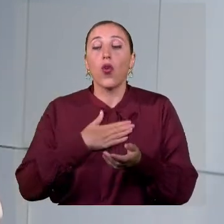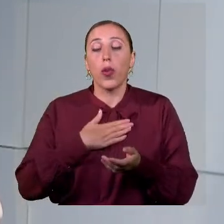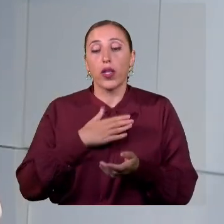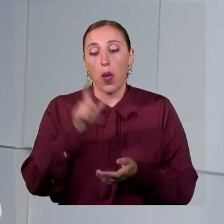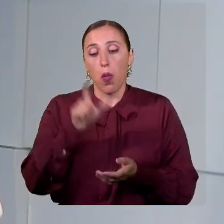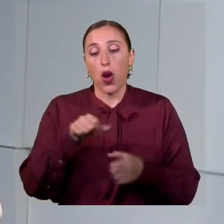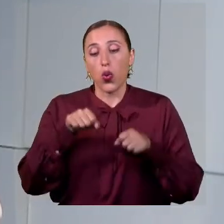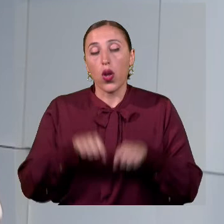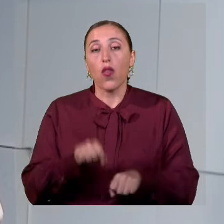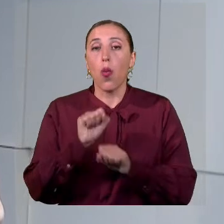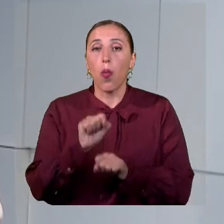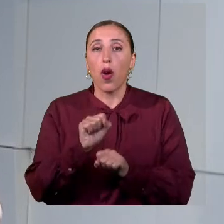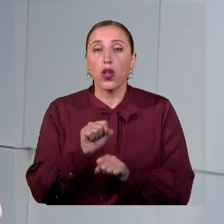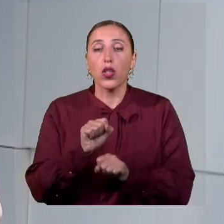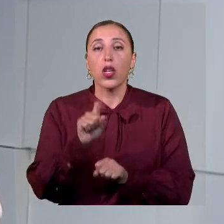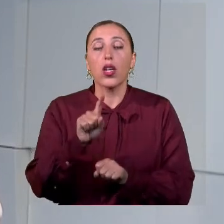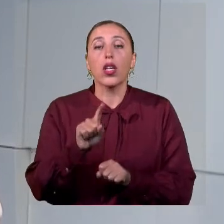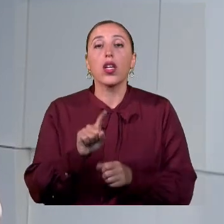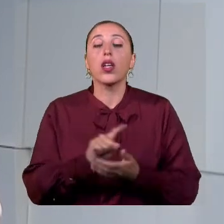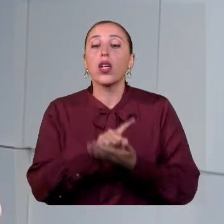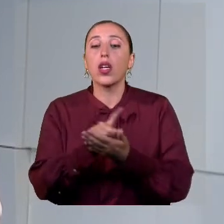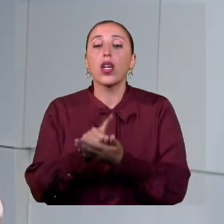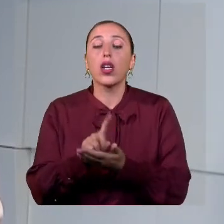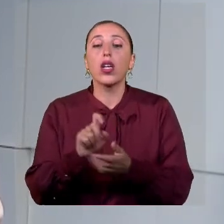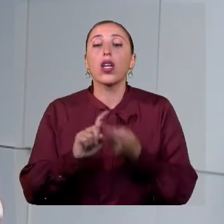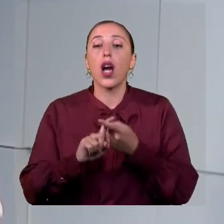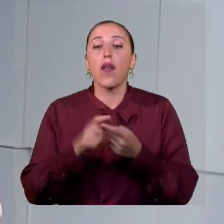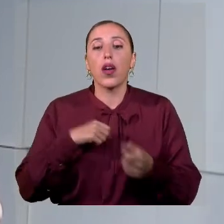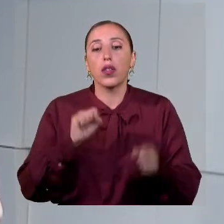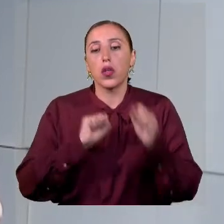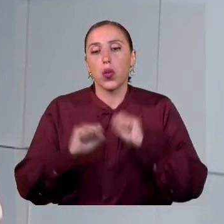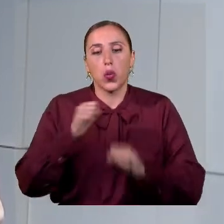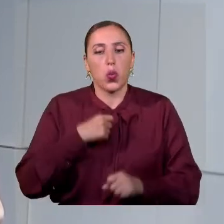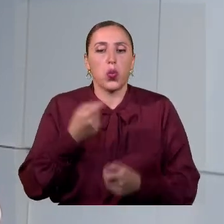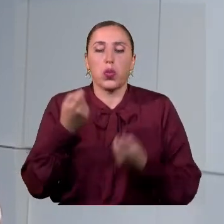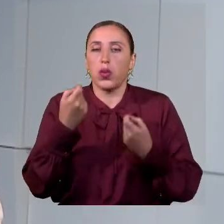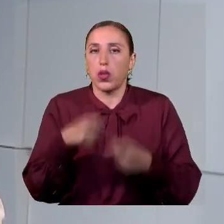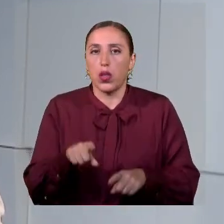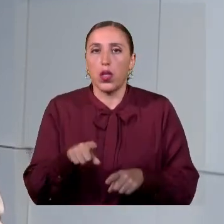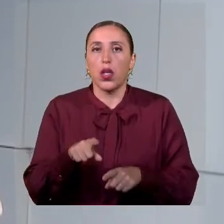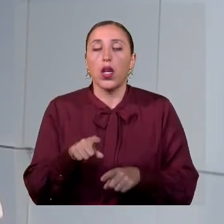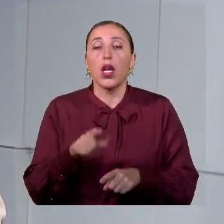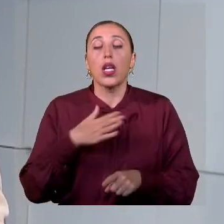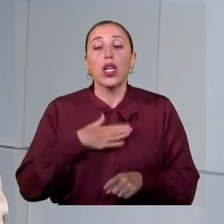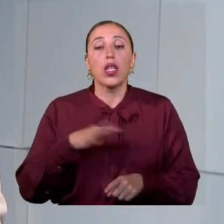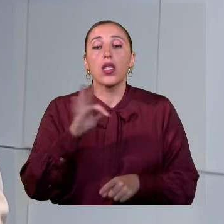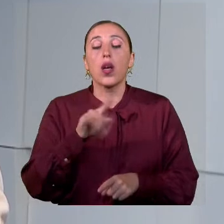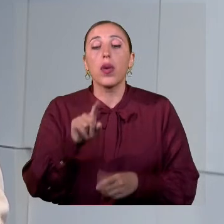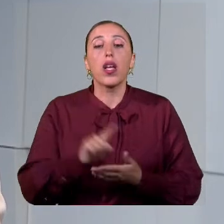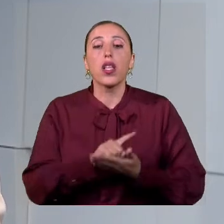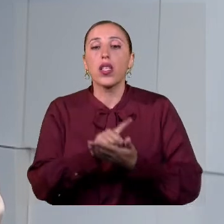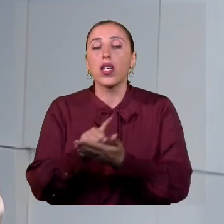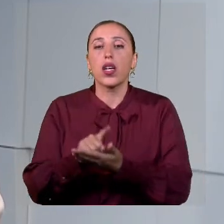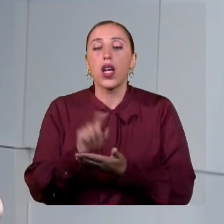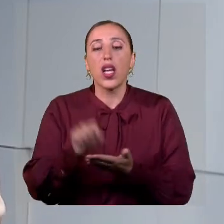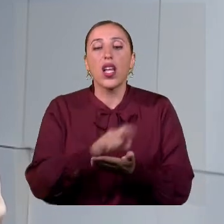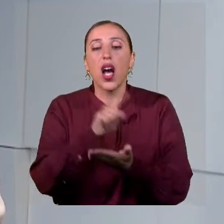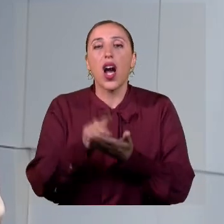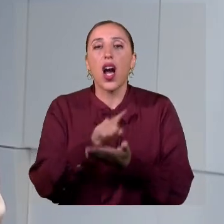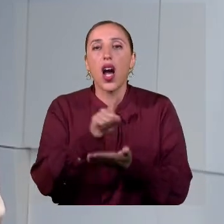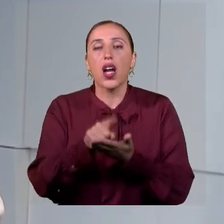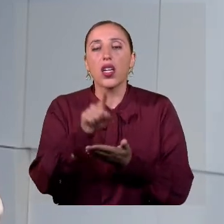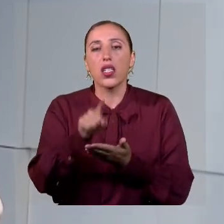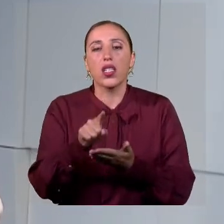խուսափելու որևէ քննարկումից մասնակցելու, բայց ինձ համար նույնպես քննարկումը ինքնին համարում եմ, այդ հարցի շոշափումը համարում եմ